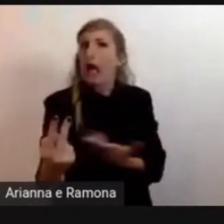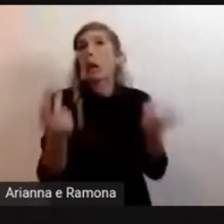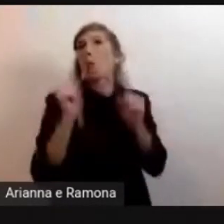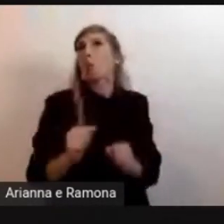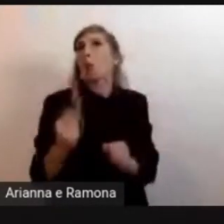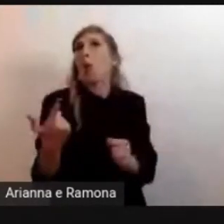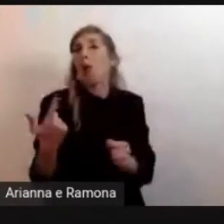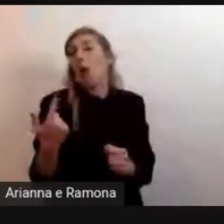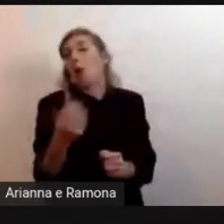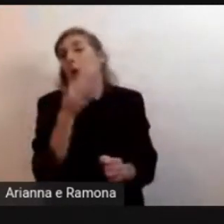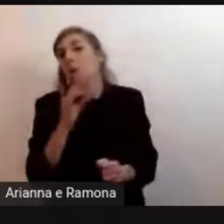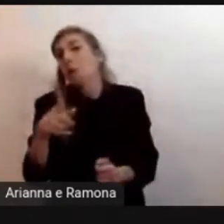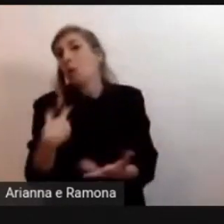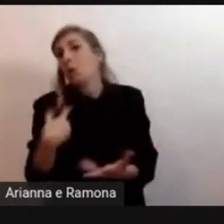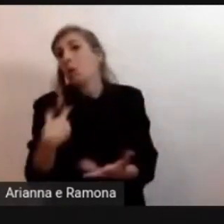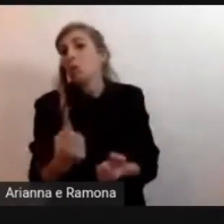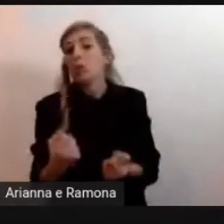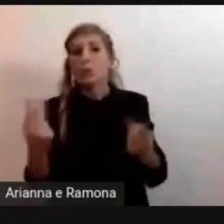come